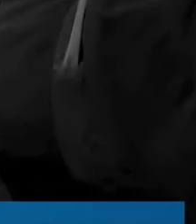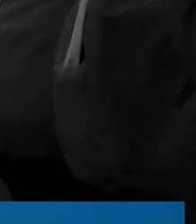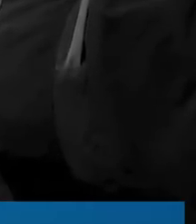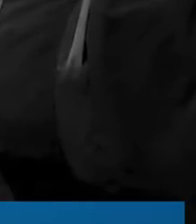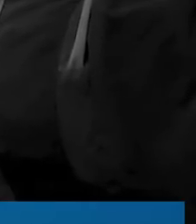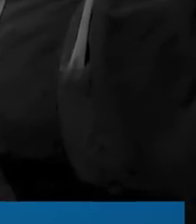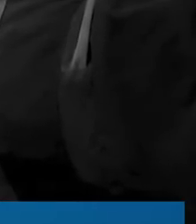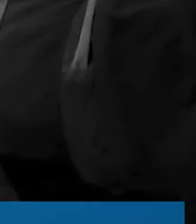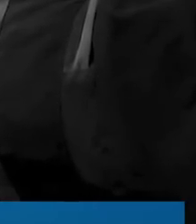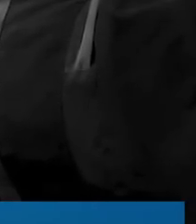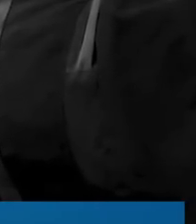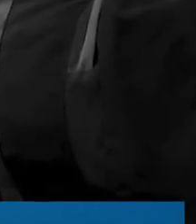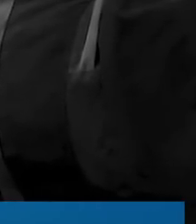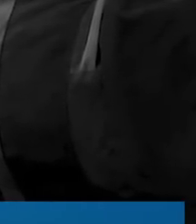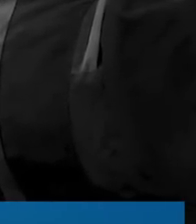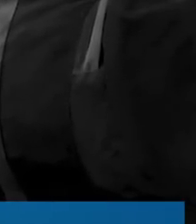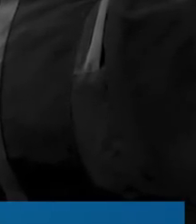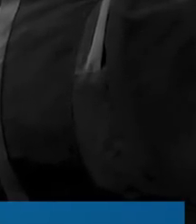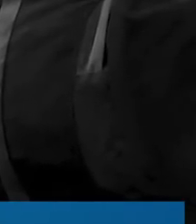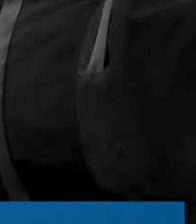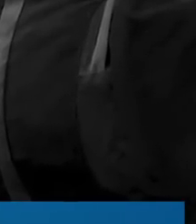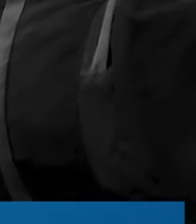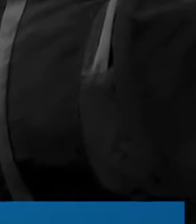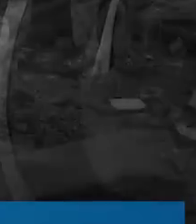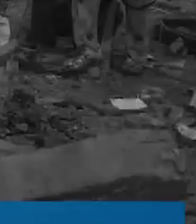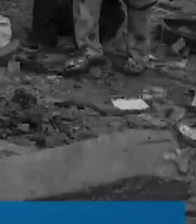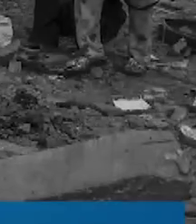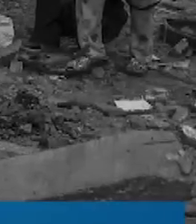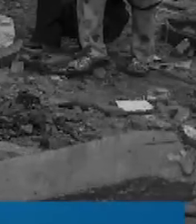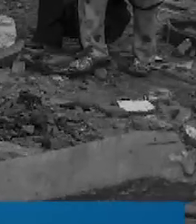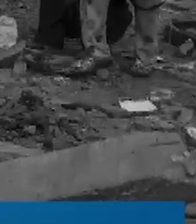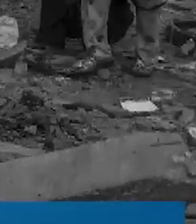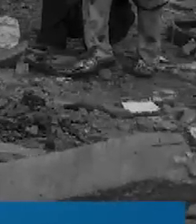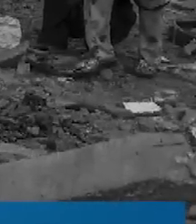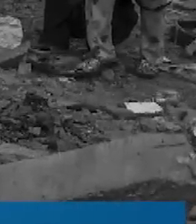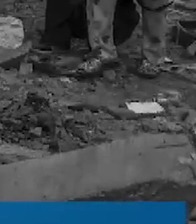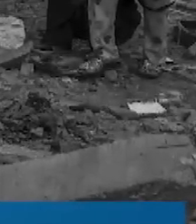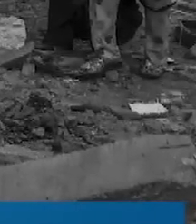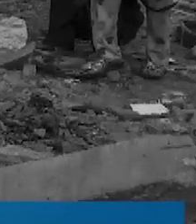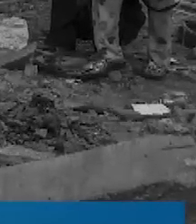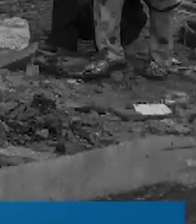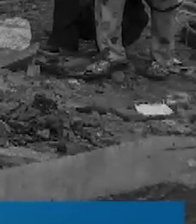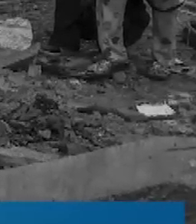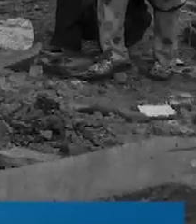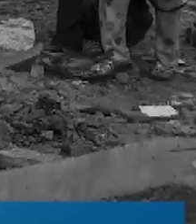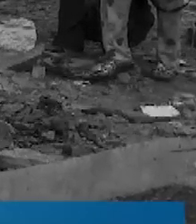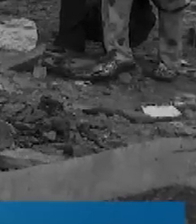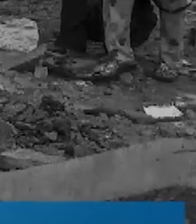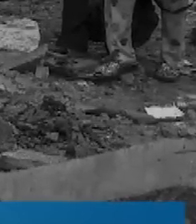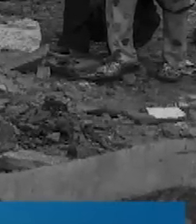duvarları yıkın gitsin hepsini ne böyle zulüm